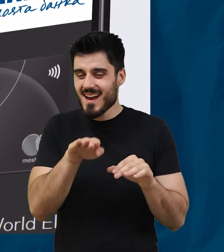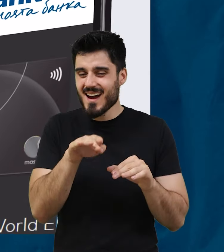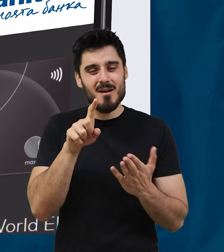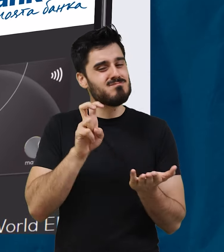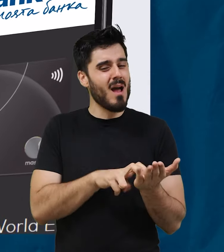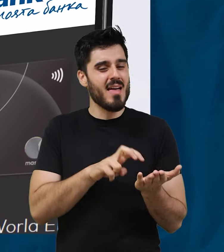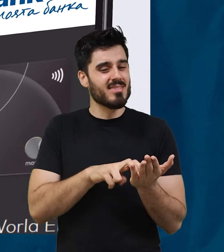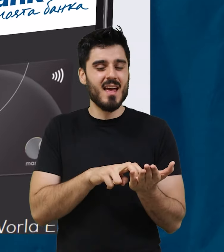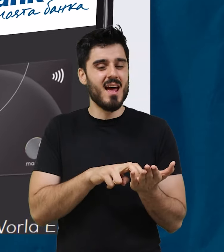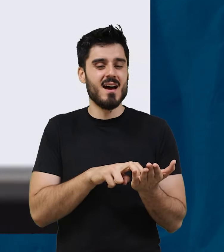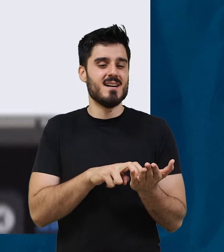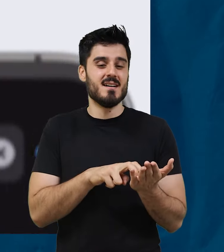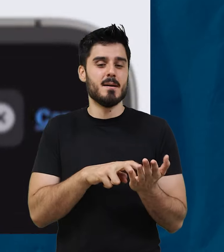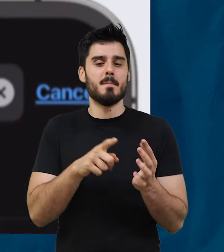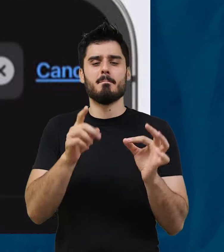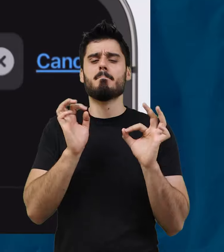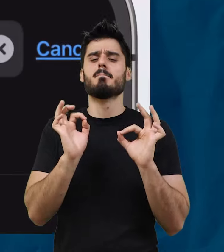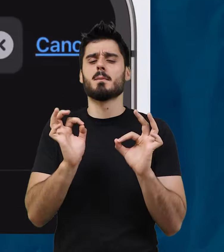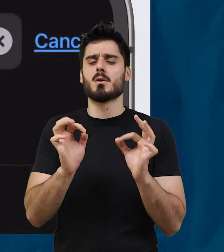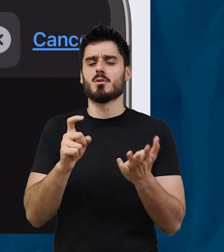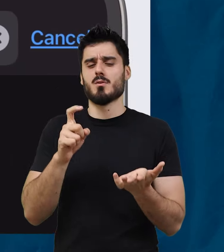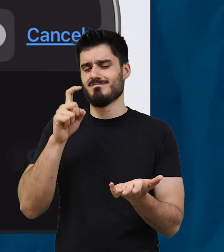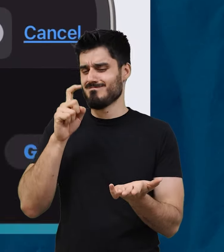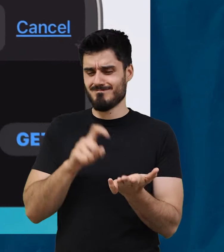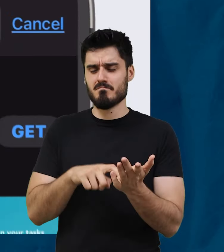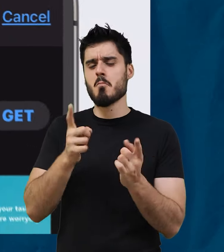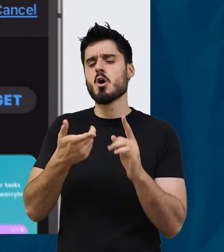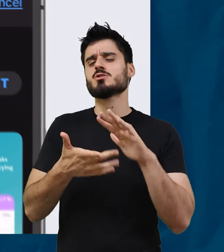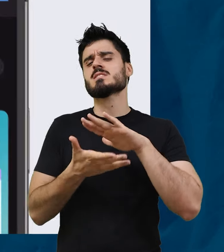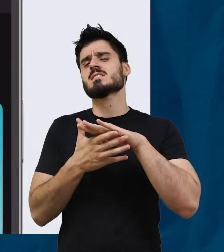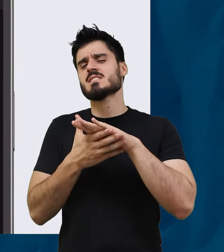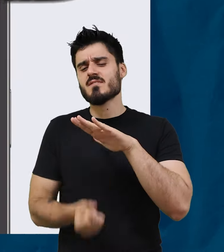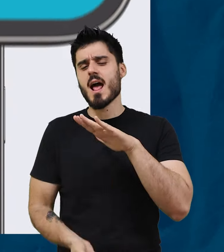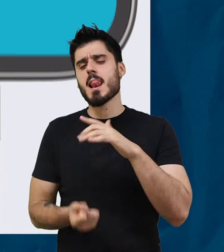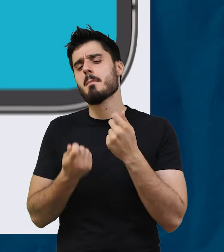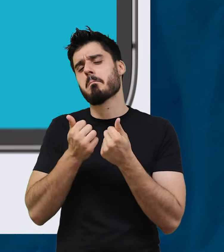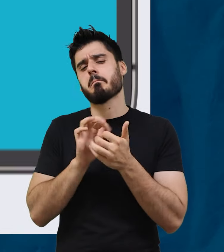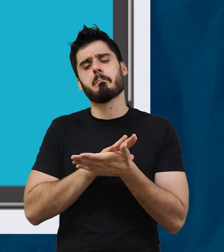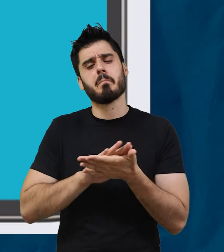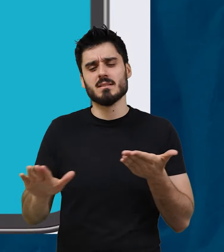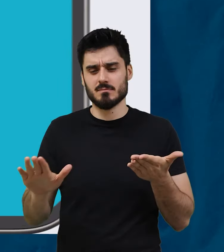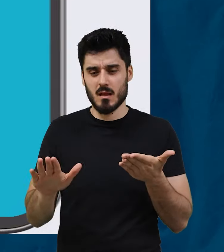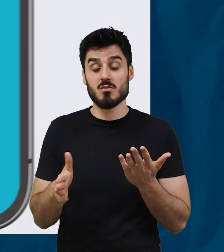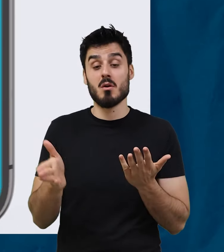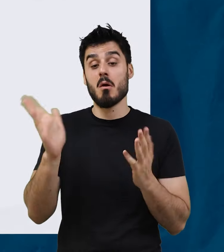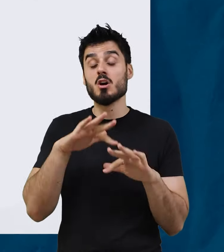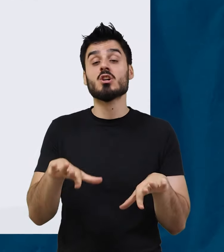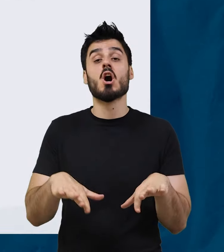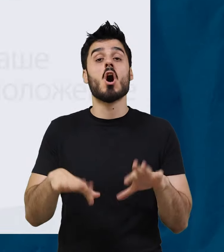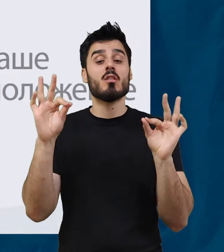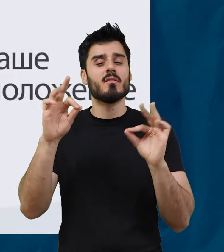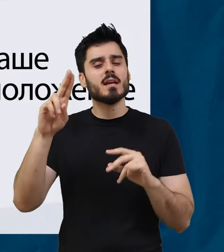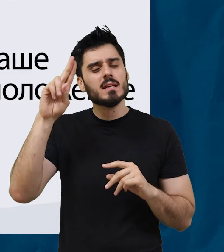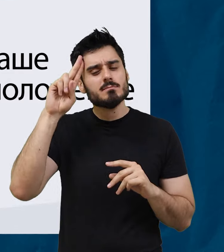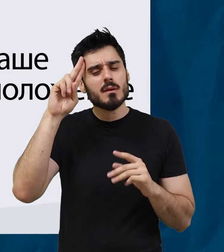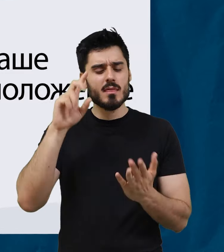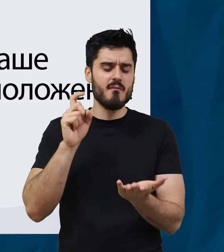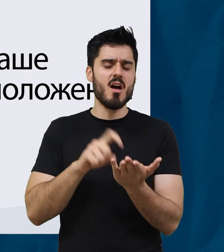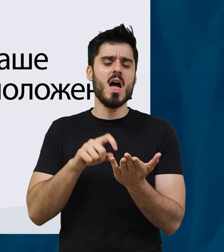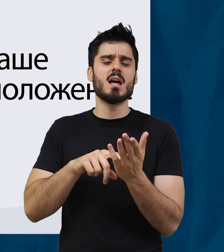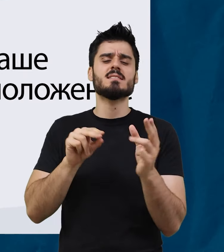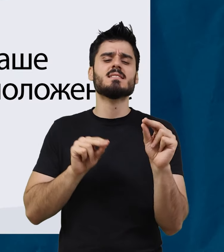Fibank. То може да се свали напълно безплатно в няколко стъпки, след което е готово да изпълнява всяка